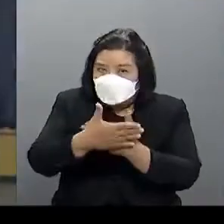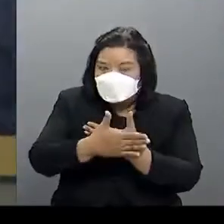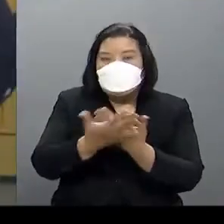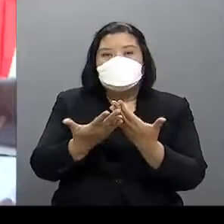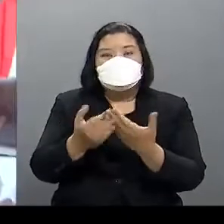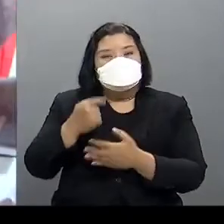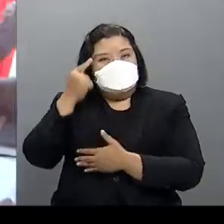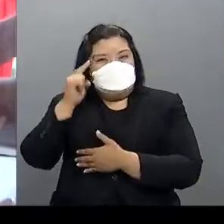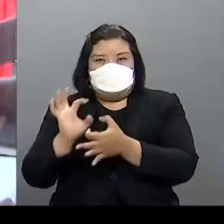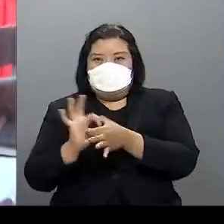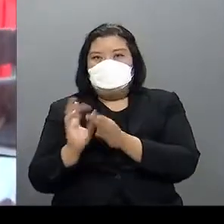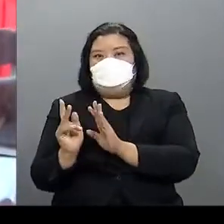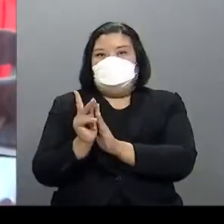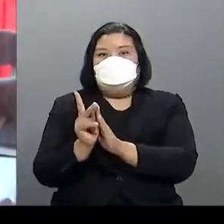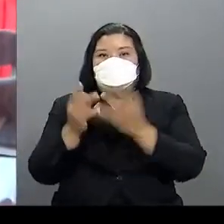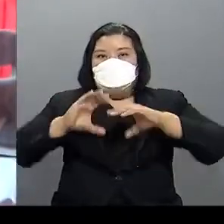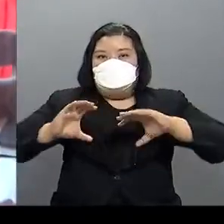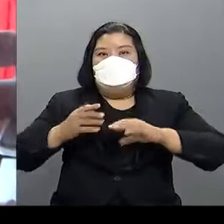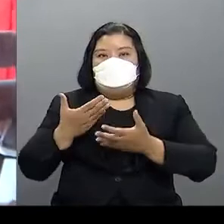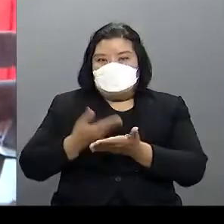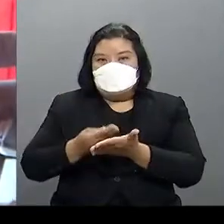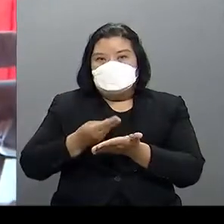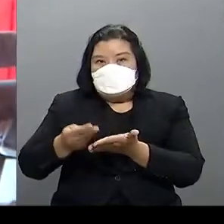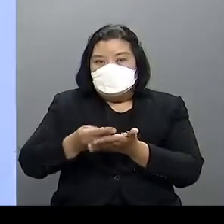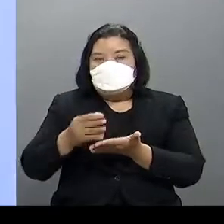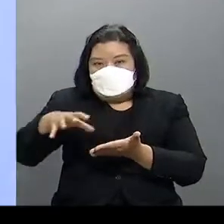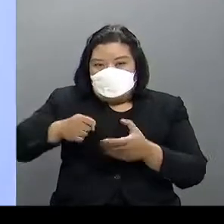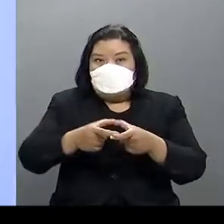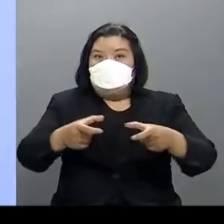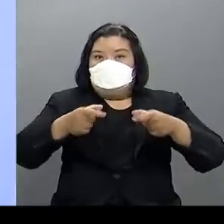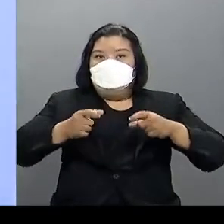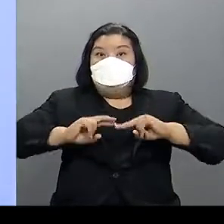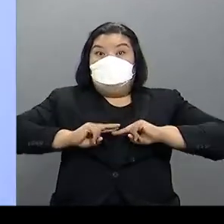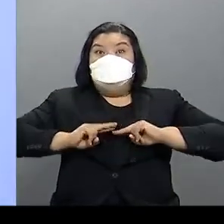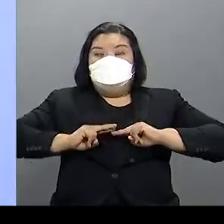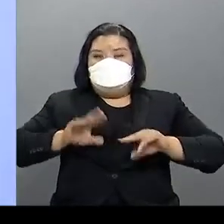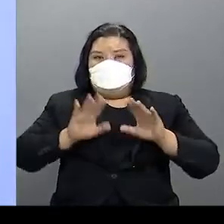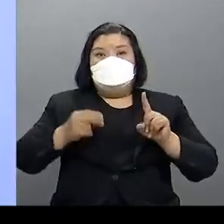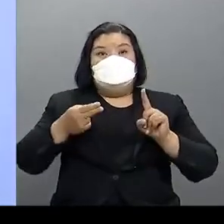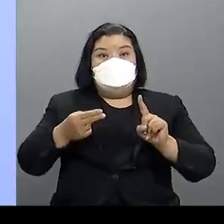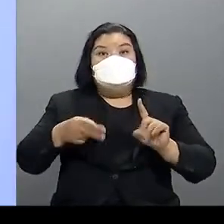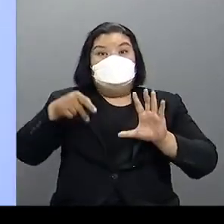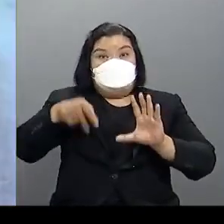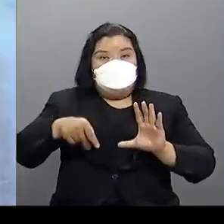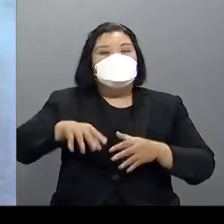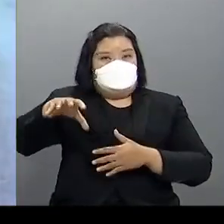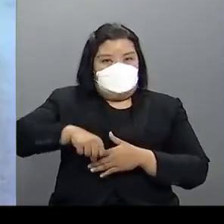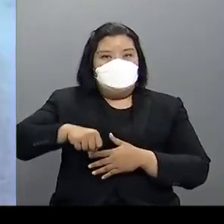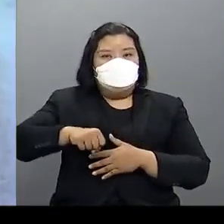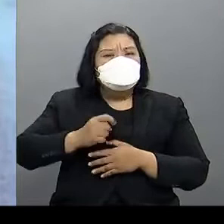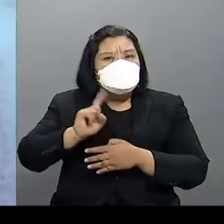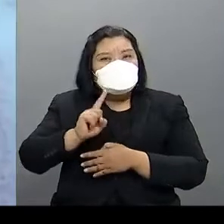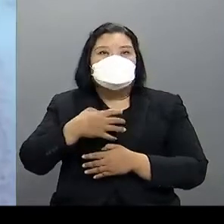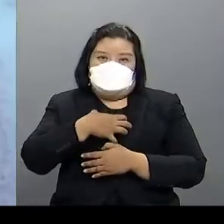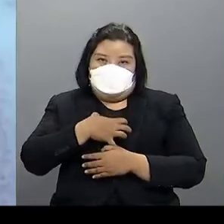ราชการเพื่ออนุมัติงบประมาณจัดซื้อชุดตรวจโควิดแอนติเจนเทสคิตประมาณ 15,000 ชุดเพื่อปูพรมตรวจกลุ่มเป้าหม